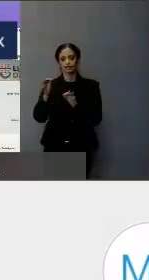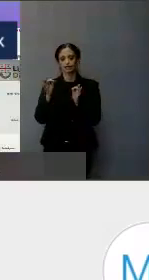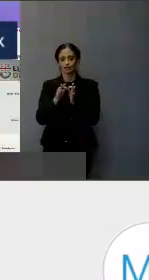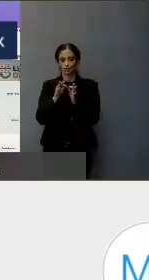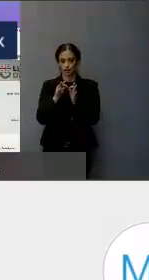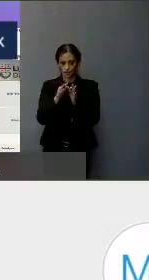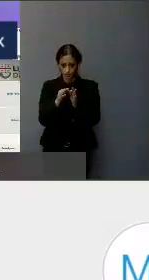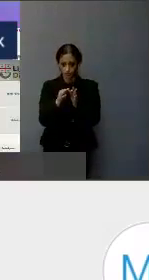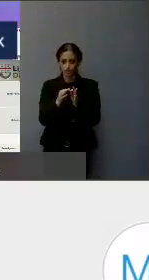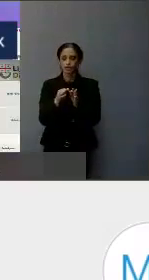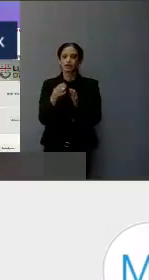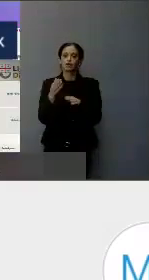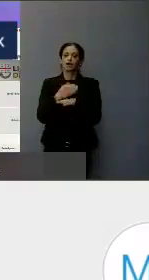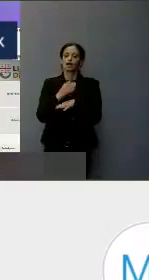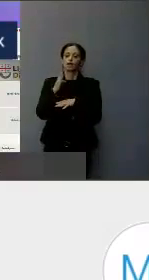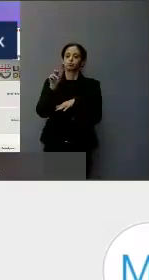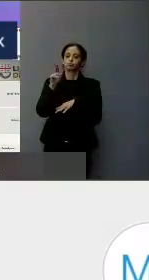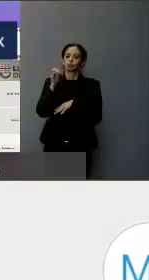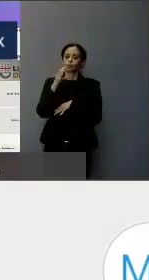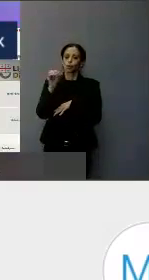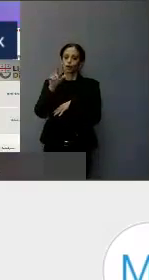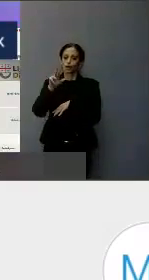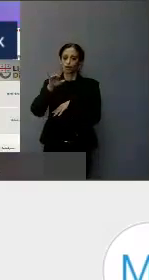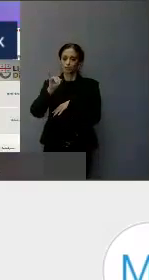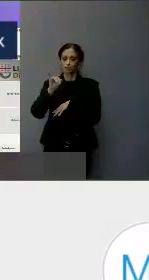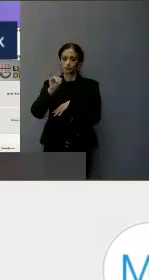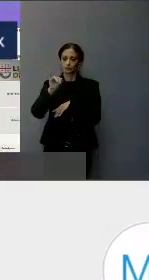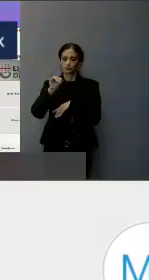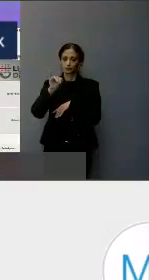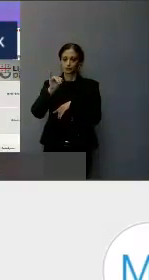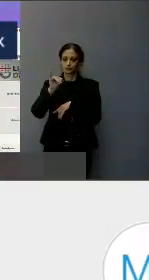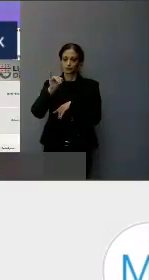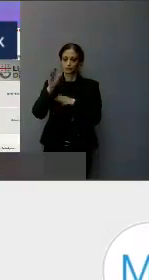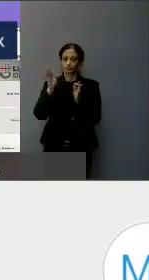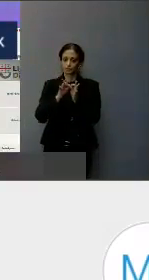consigliera vedente favorevoli consigliera bruccoleri